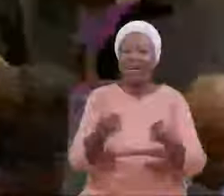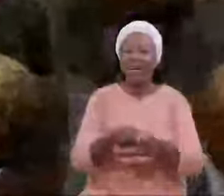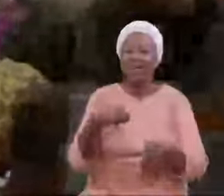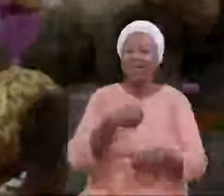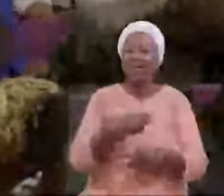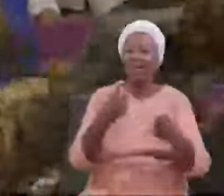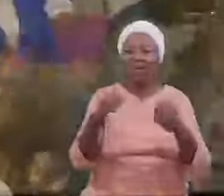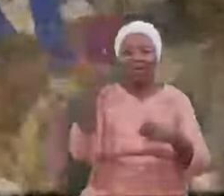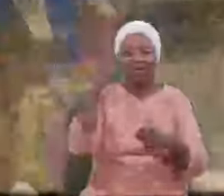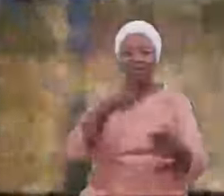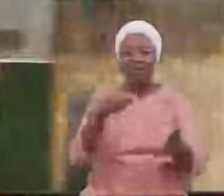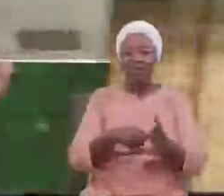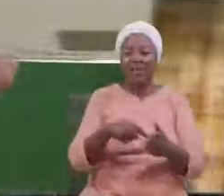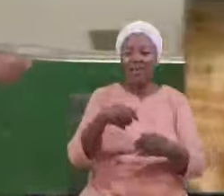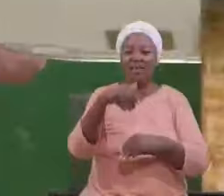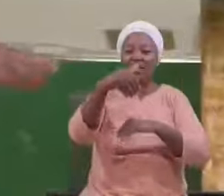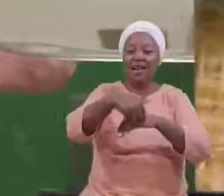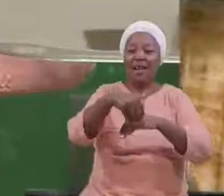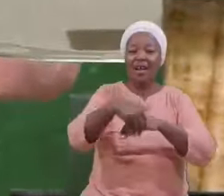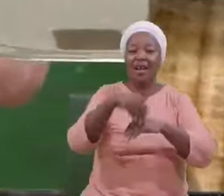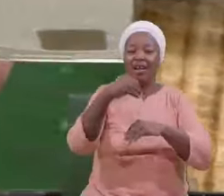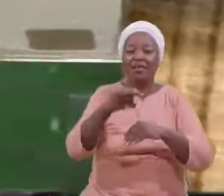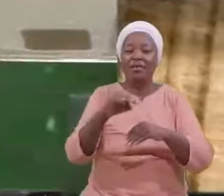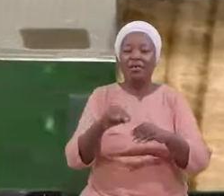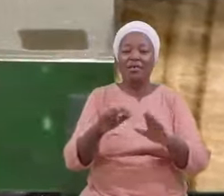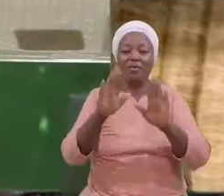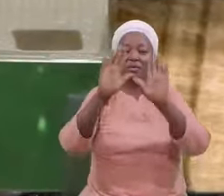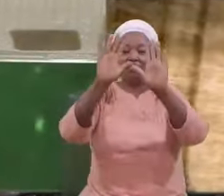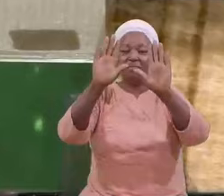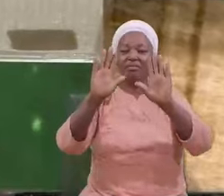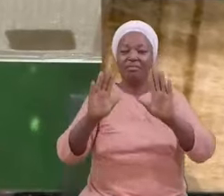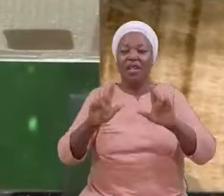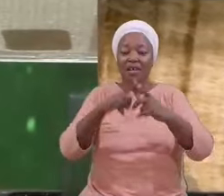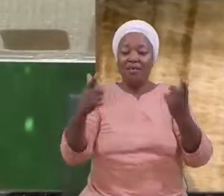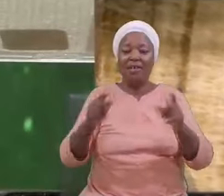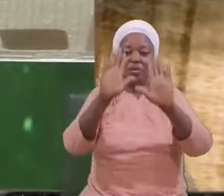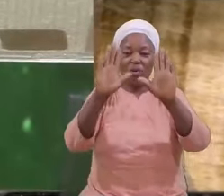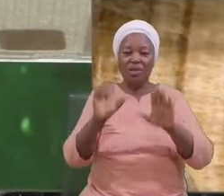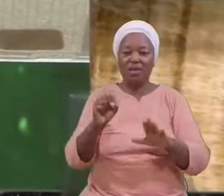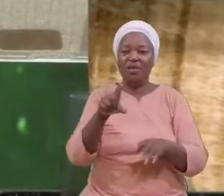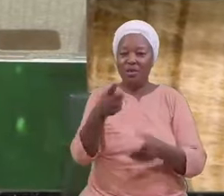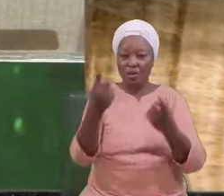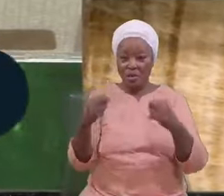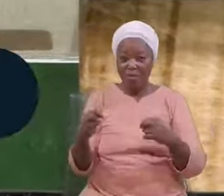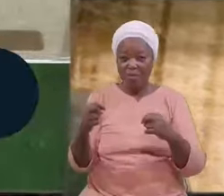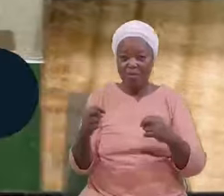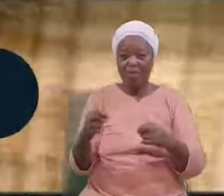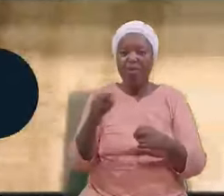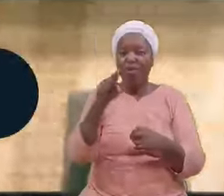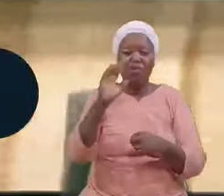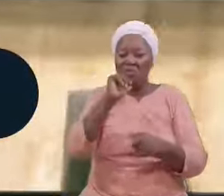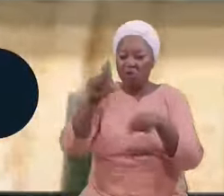arrivés à cette soirée de prodiges surnaturels, vous êtes là, vous n'allez pas